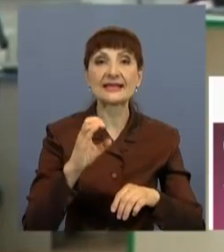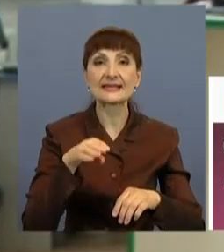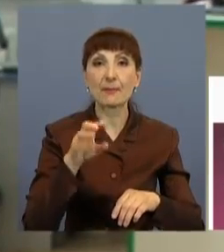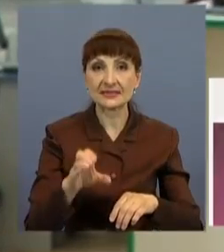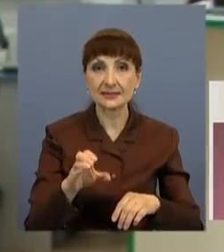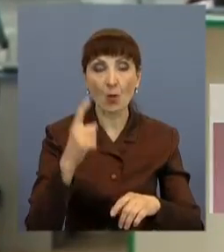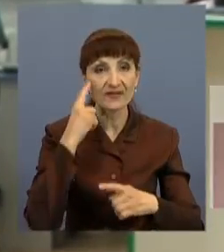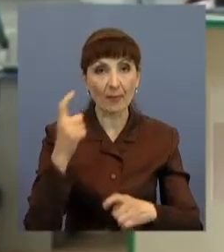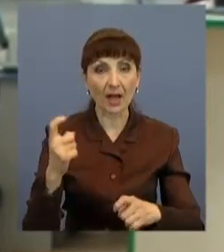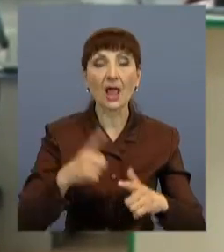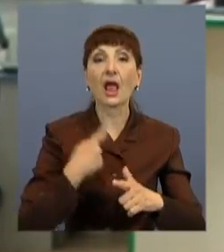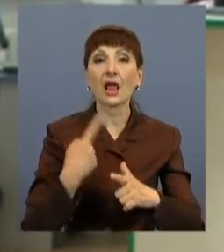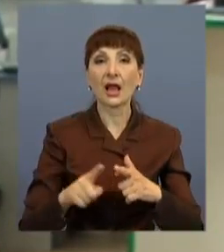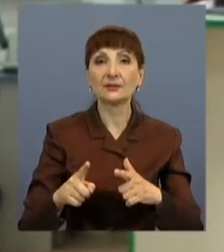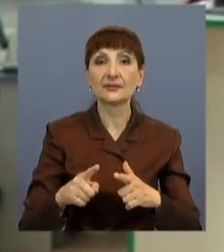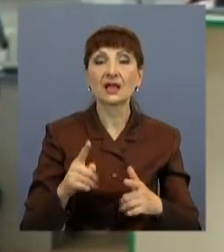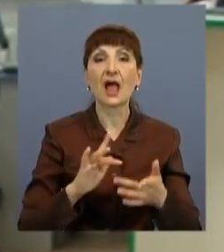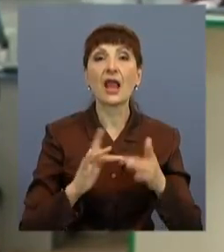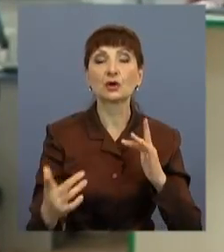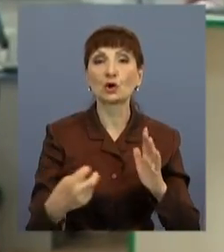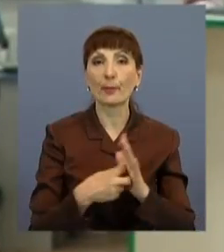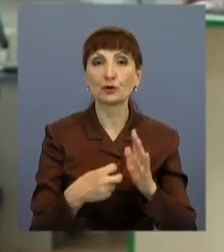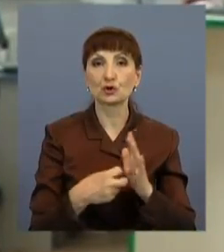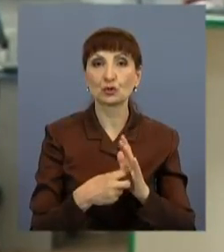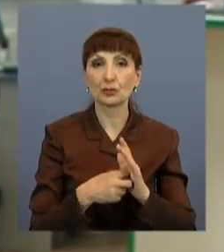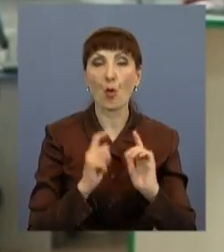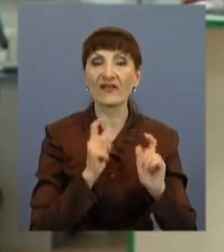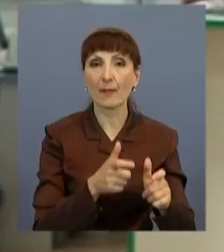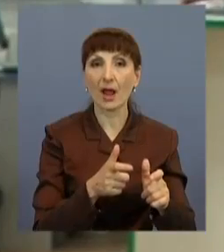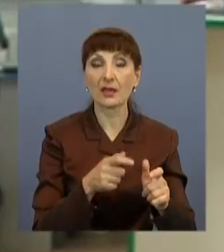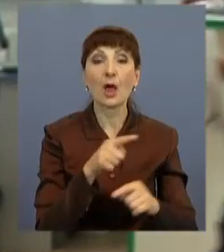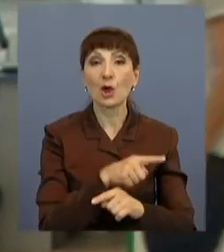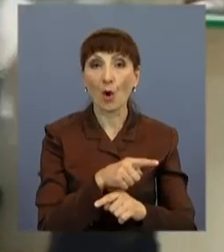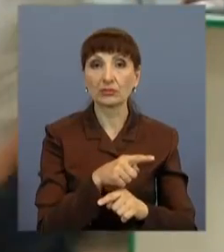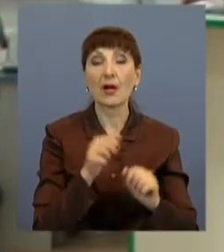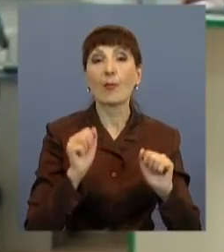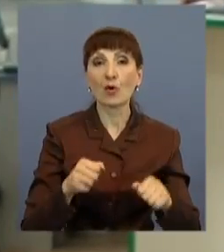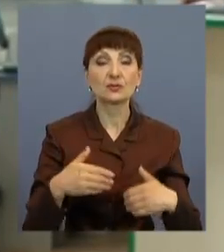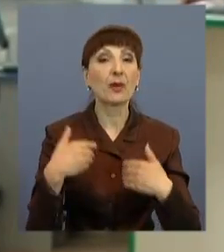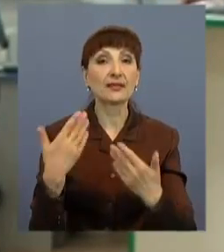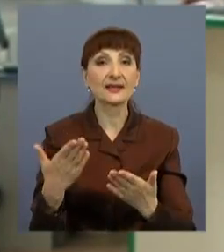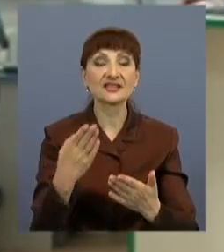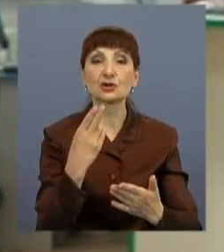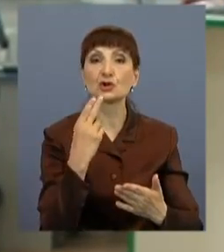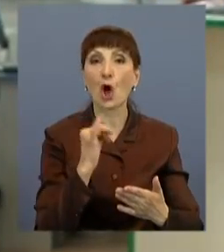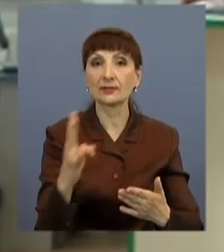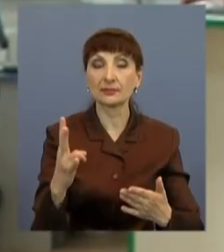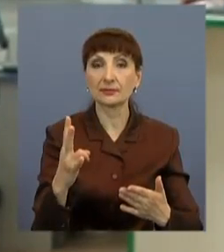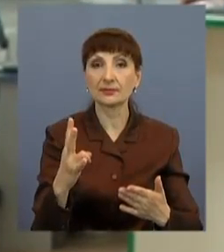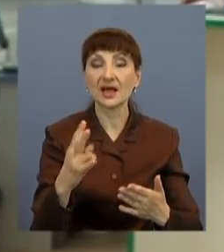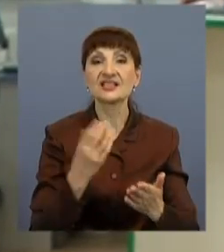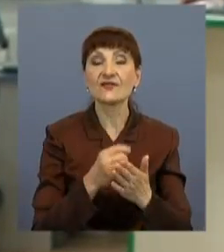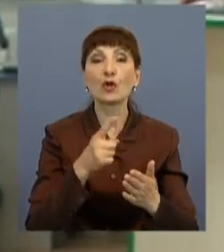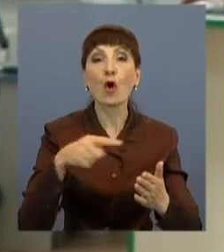либо на электронную почту придет уведомление, и он может подойти в ЦУН, набрать свой уникальный